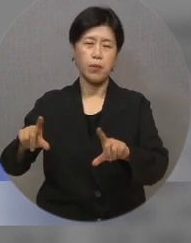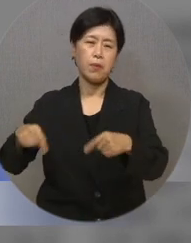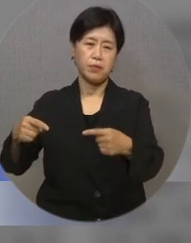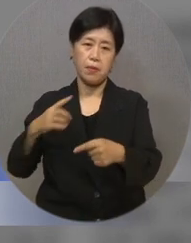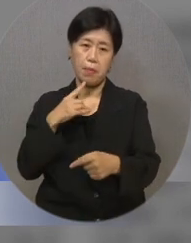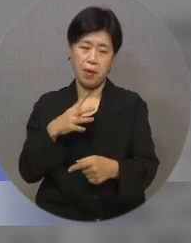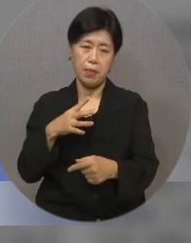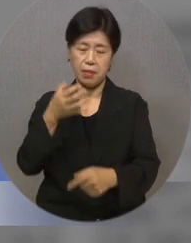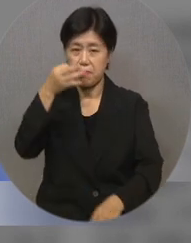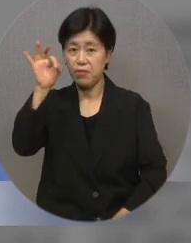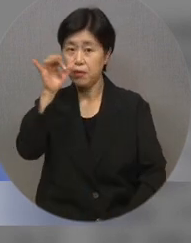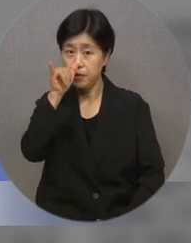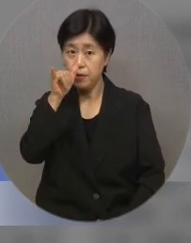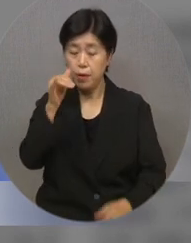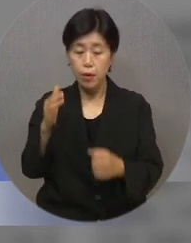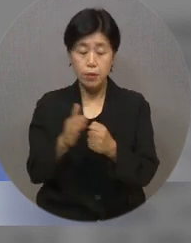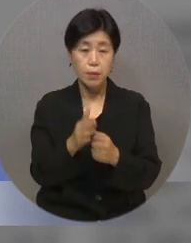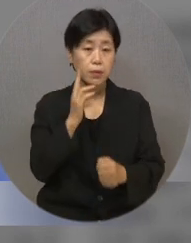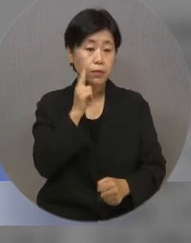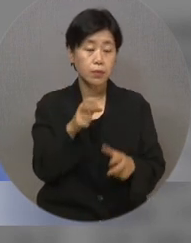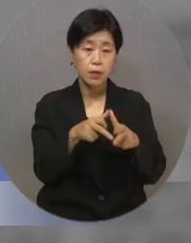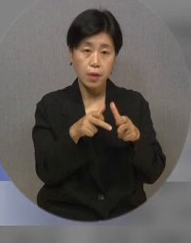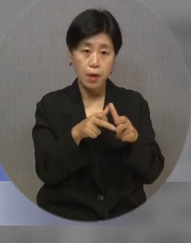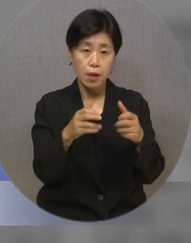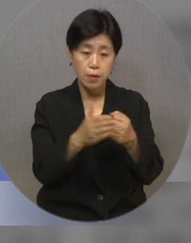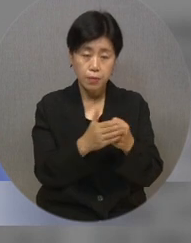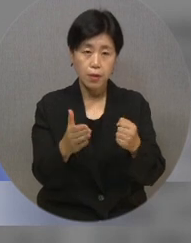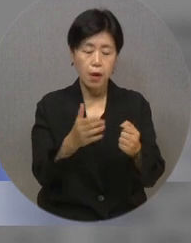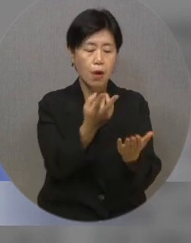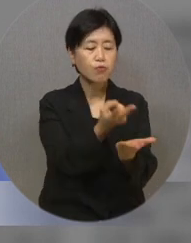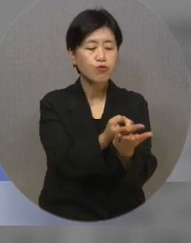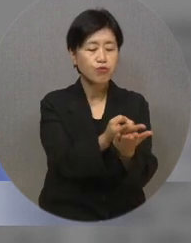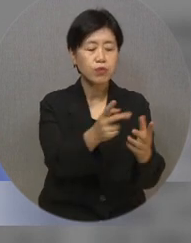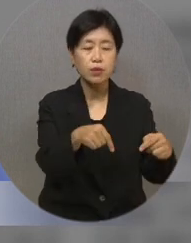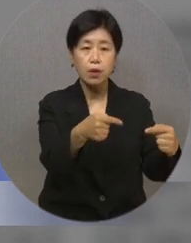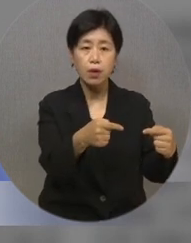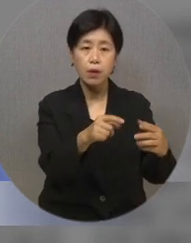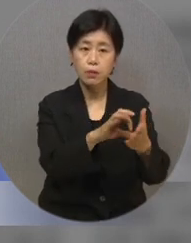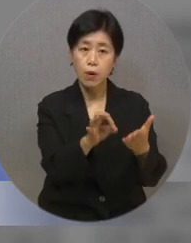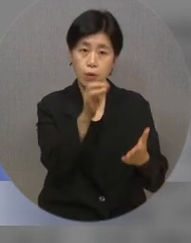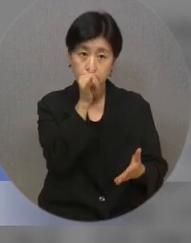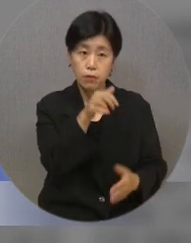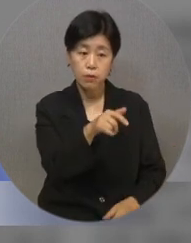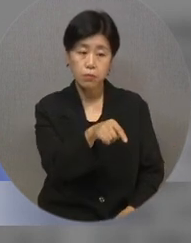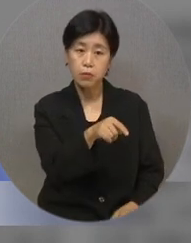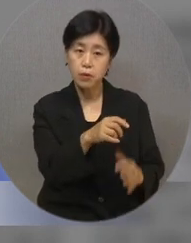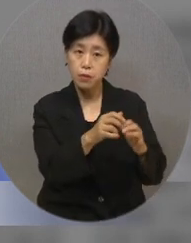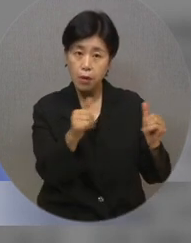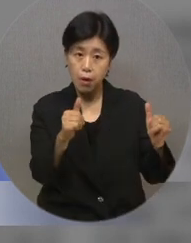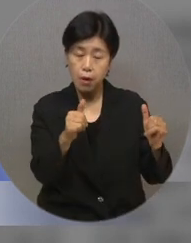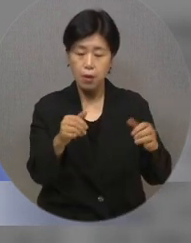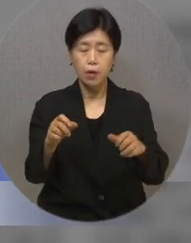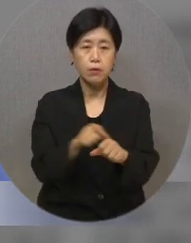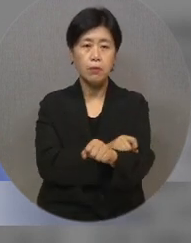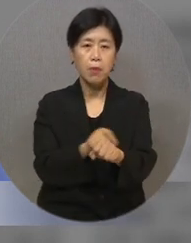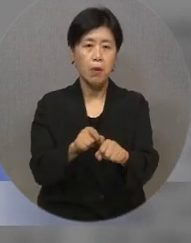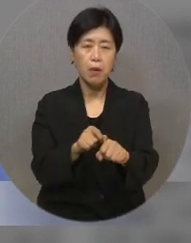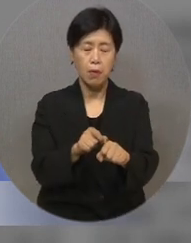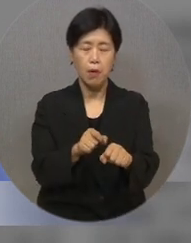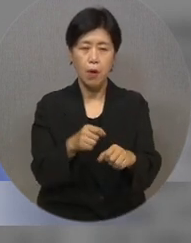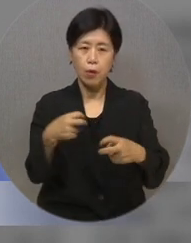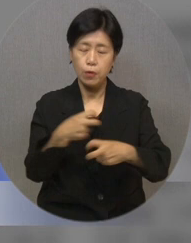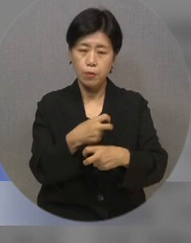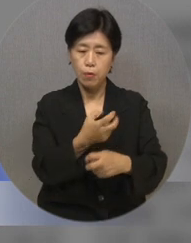따라서 심한 장애로 침대형 휠체어 등 다른 휠체어를 사용하는 장애인은이 특별 교통수단을 이용할 수 없는